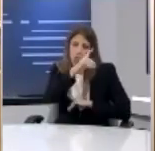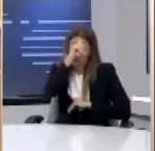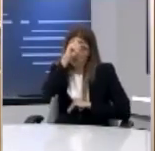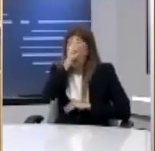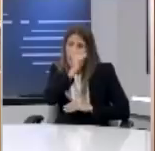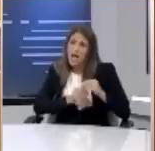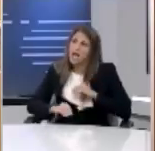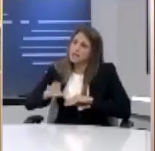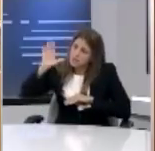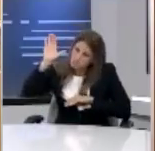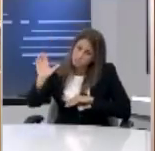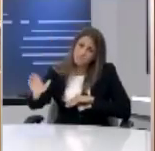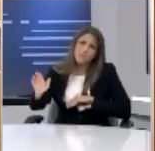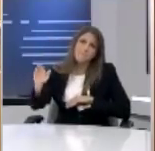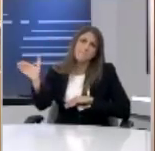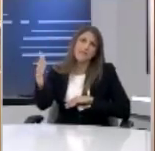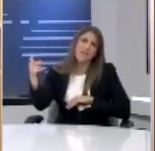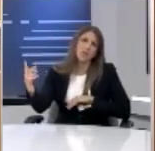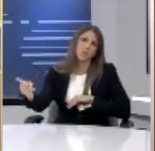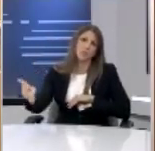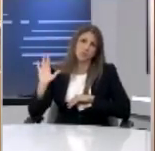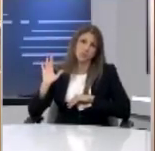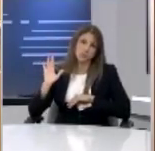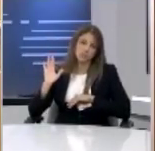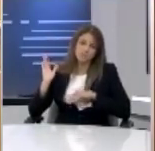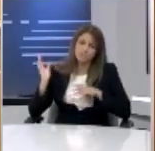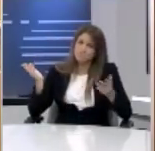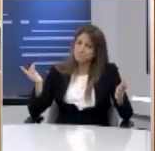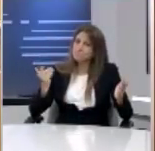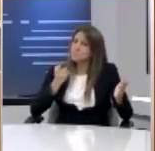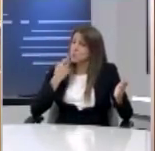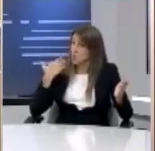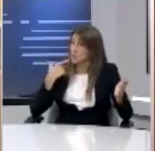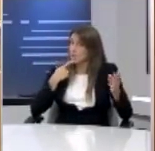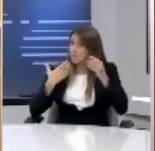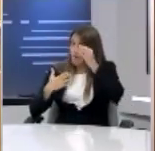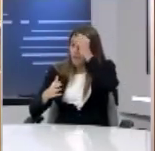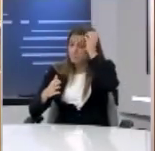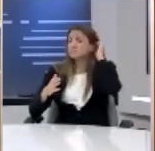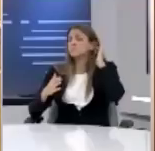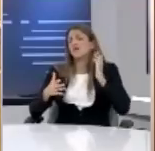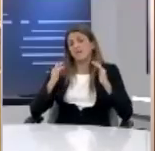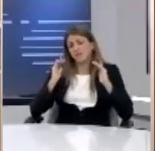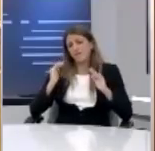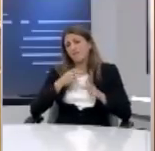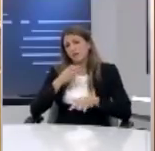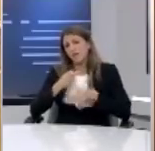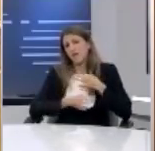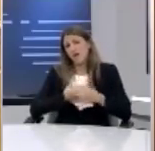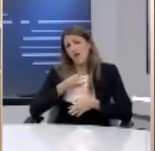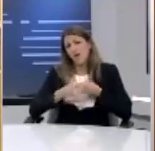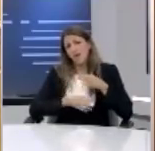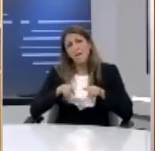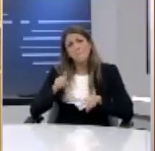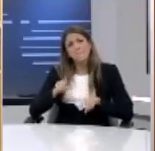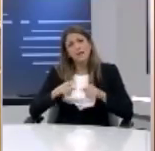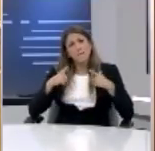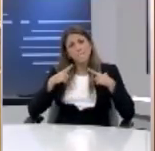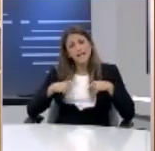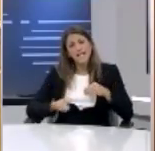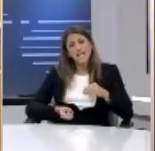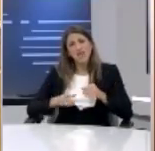Αυτά λέγανε και δυστυχώς συνεχίζουν να λένε ακόμη πολιτευτές σας και βουλευτές σας. Πώς να αντικρούσετε λοιπόν